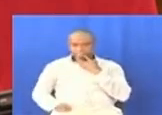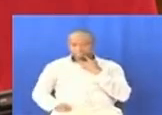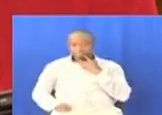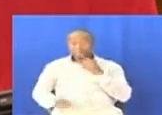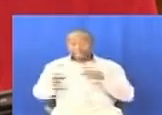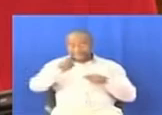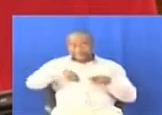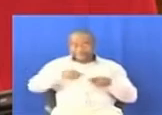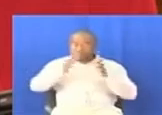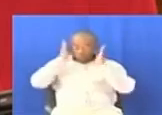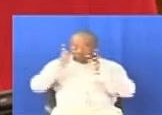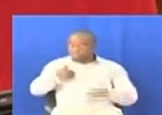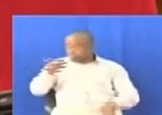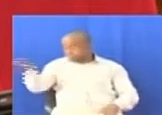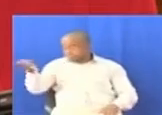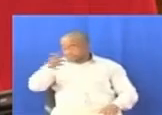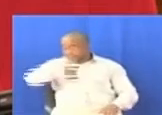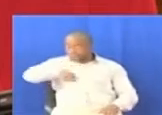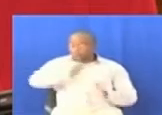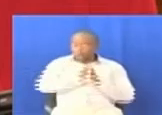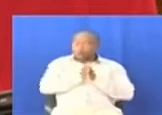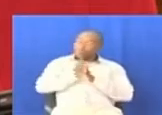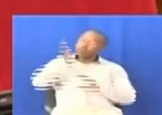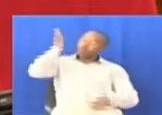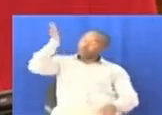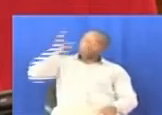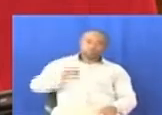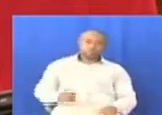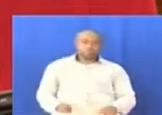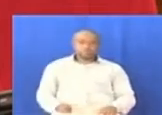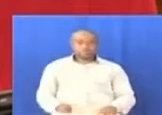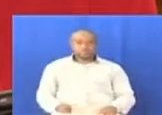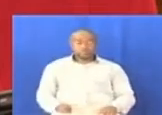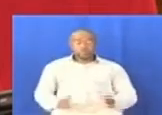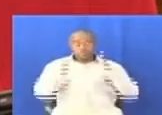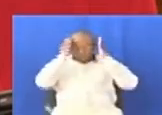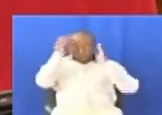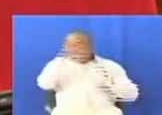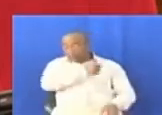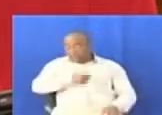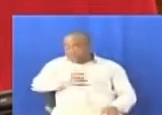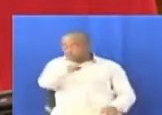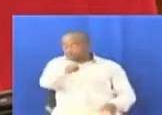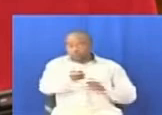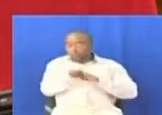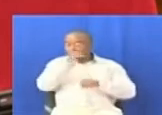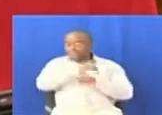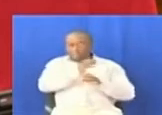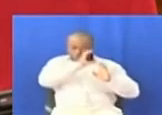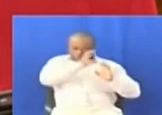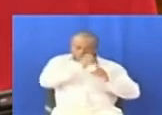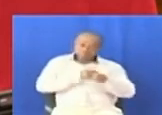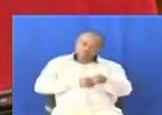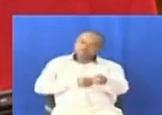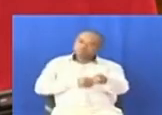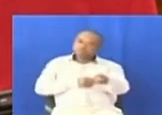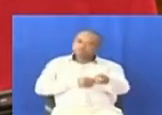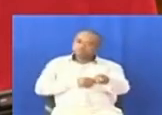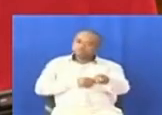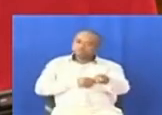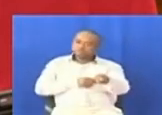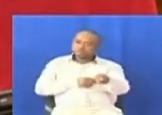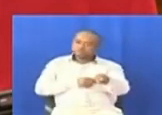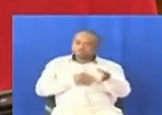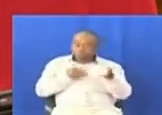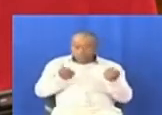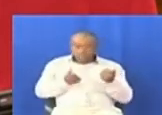tumuombe Mwenyezi Mungu. Mheshimiwa Rais ni mwanasayansi, hakuachia hapo. Akachukua